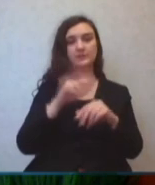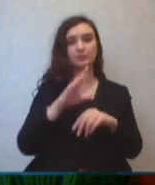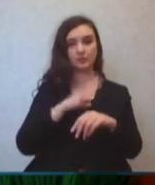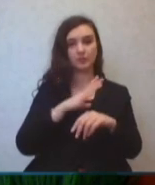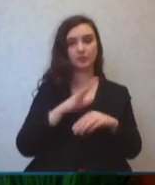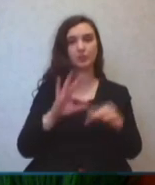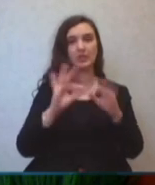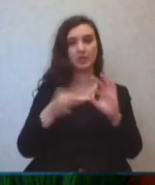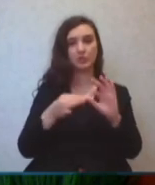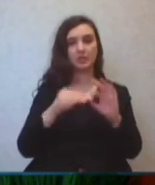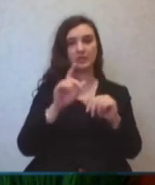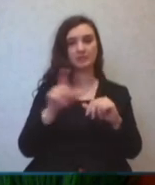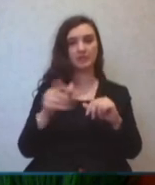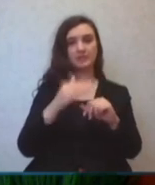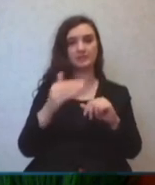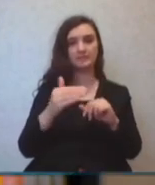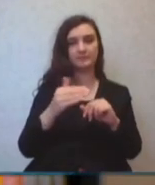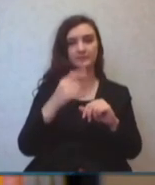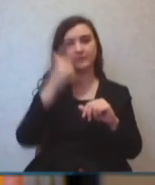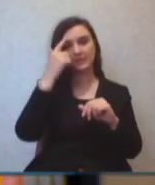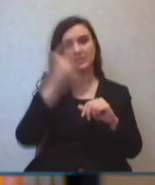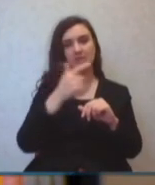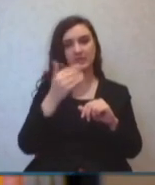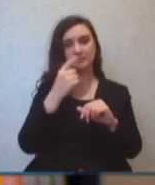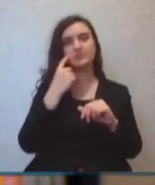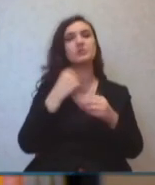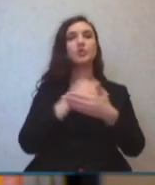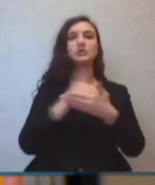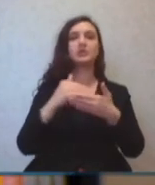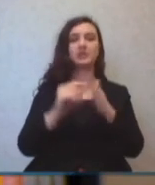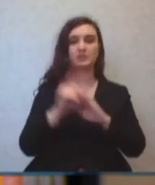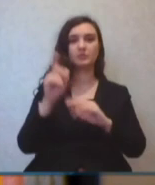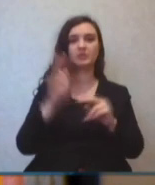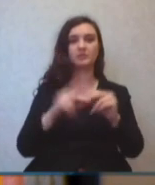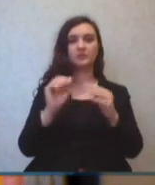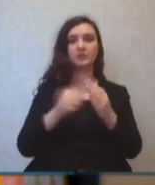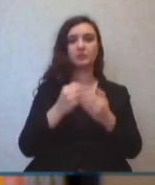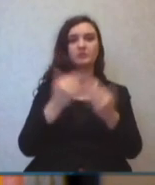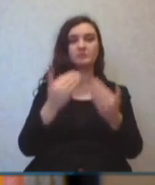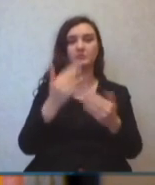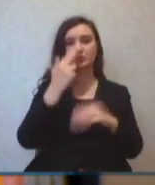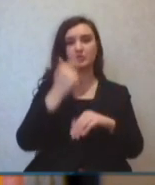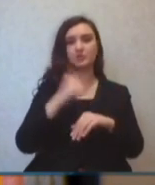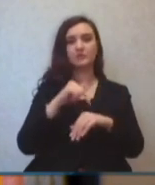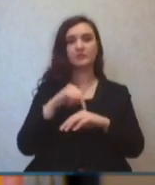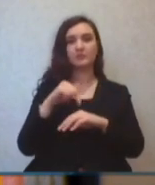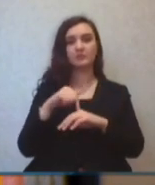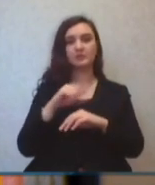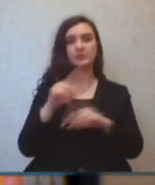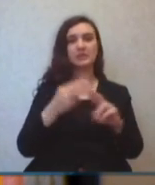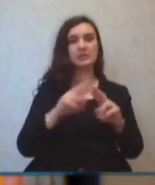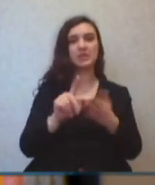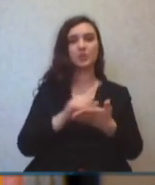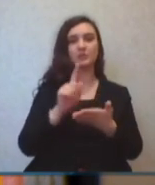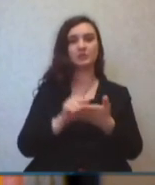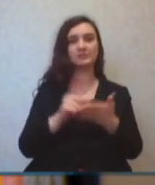იყოს კონკრეტული ადამიანის განათლების დონიდან დაწყებული, დამთავრებული მისი ჩვევებით და ეს